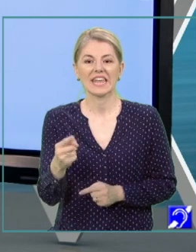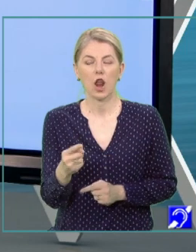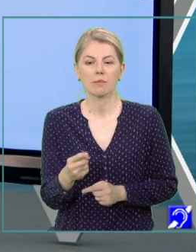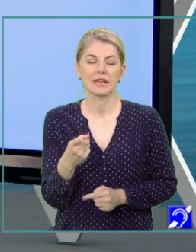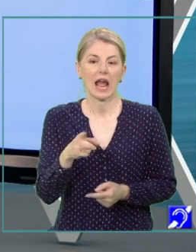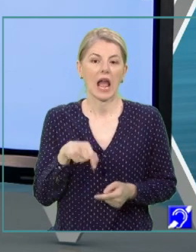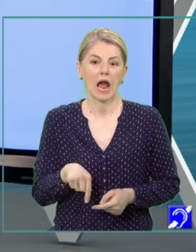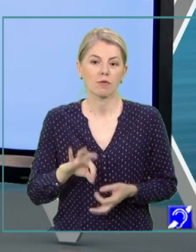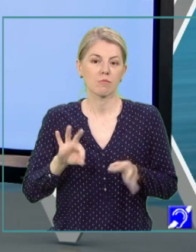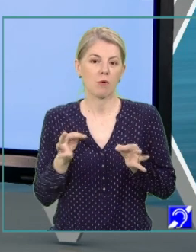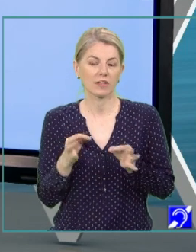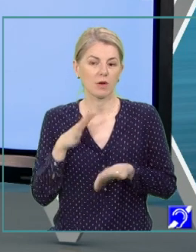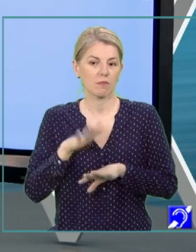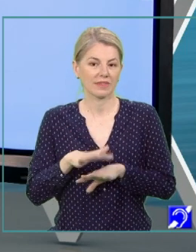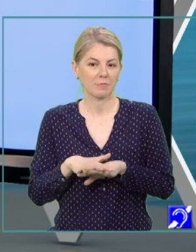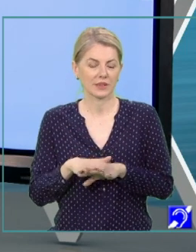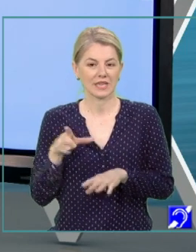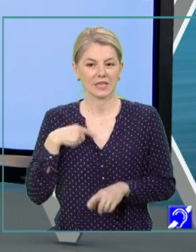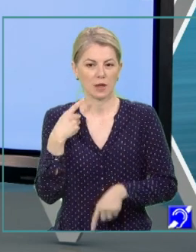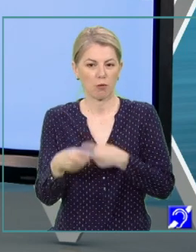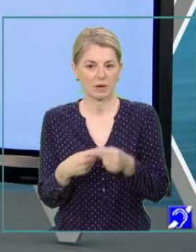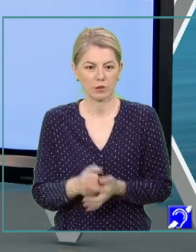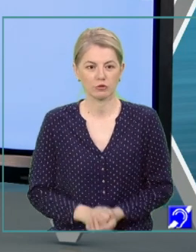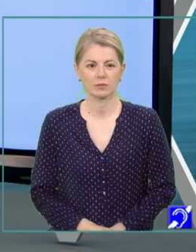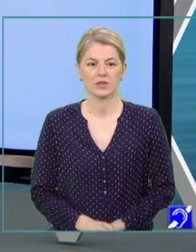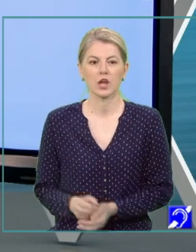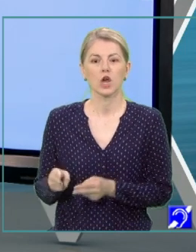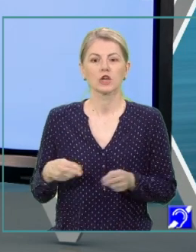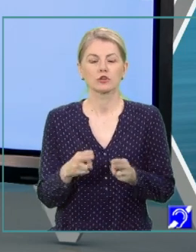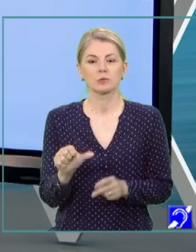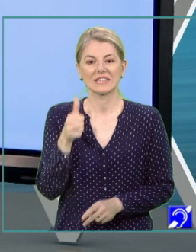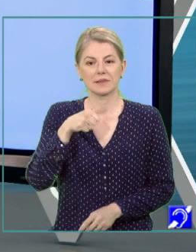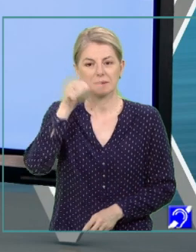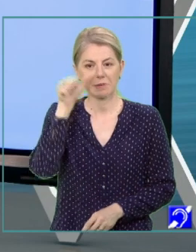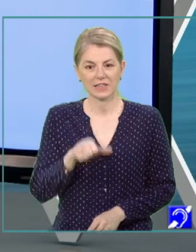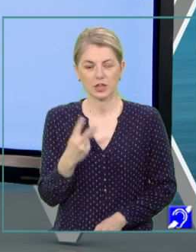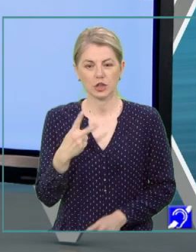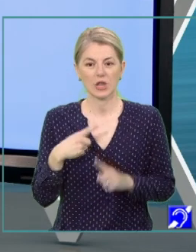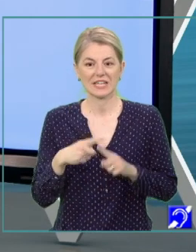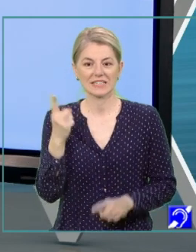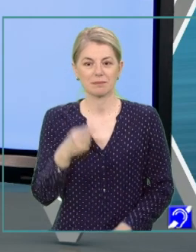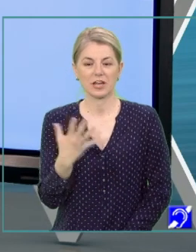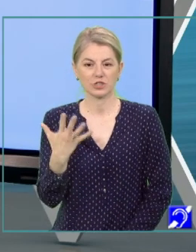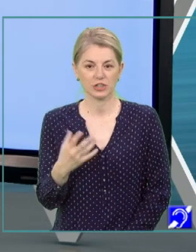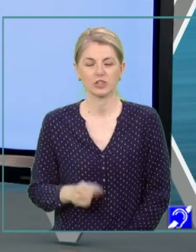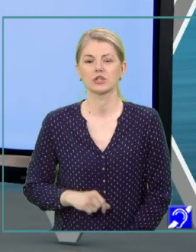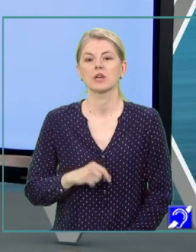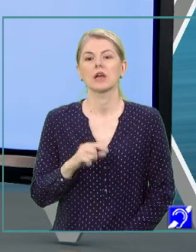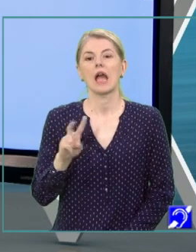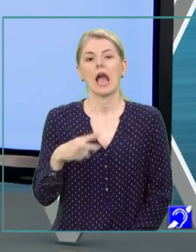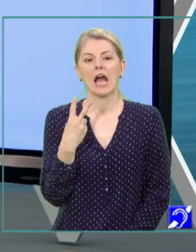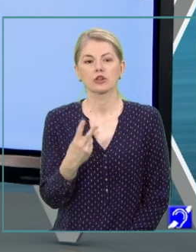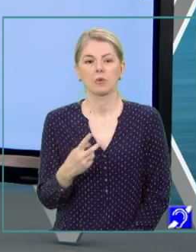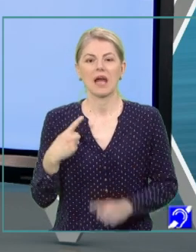Și acum modelul matematic este următorul. Drumul din prima zi, 2x pe 5, plus cel din ziua a